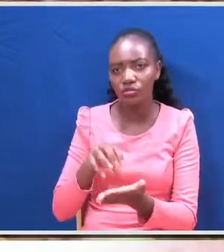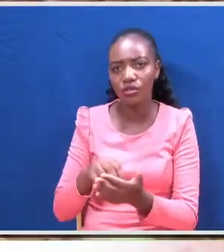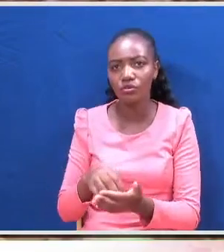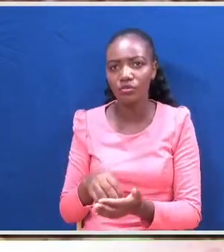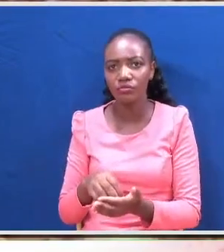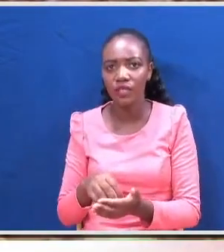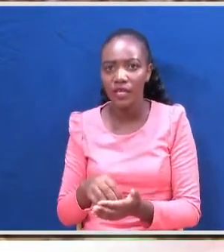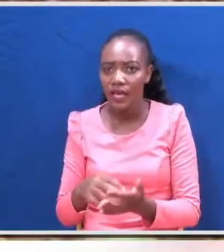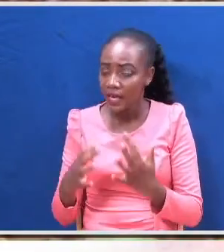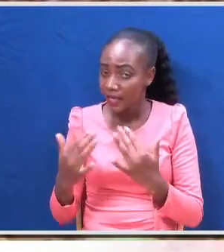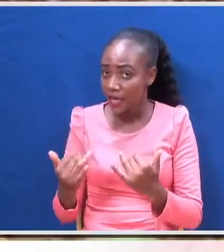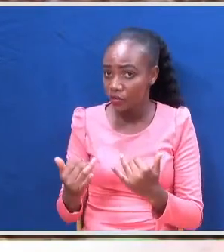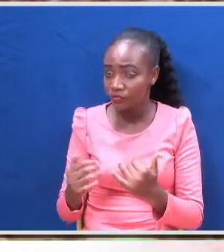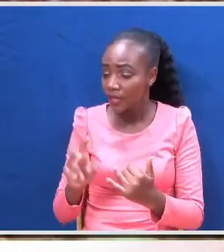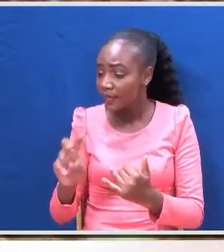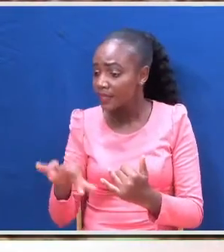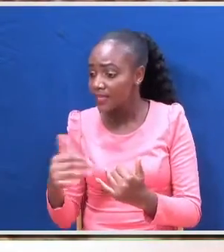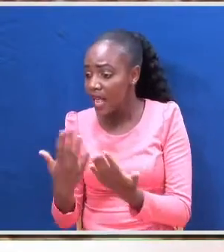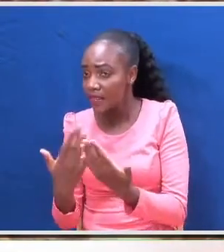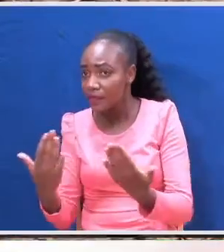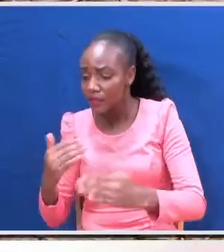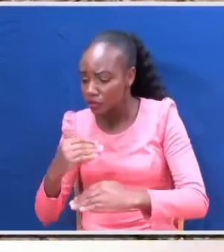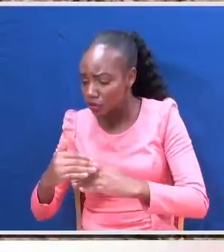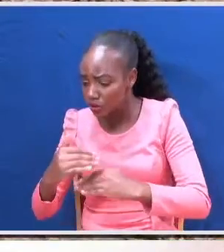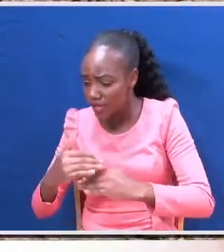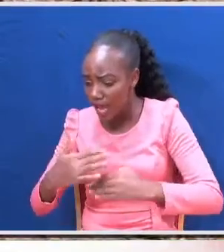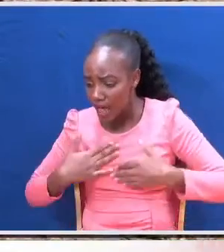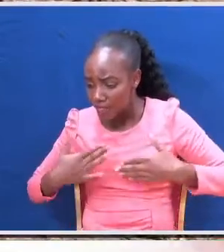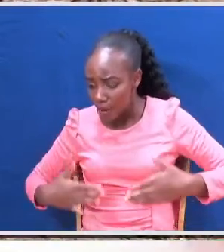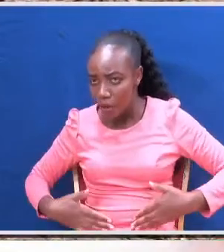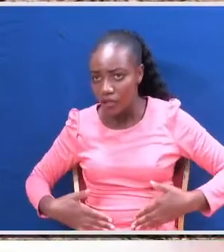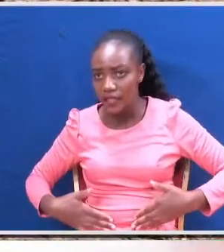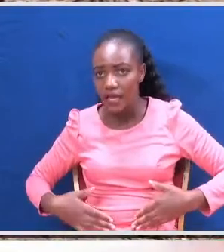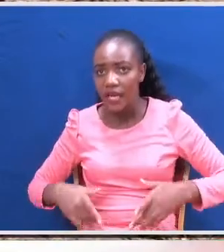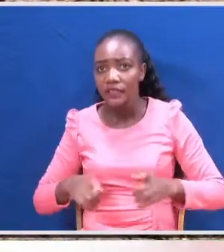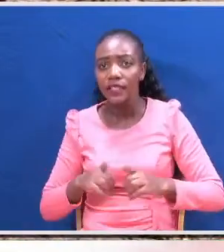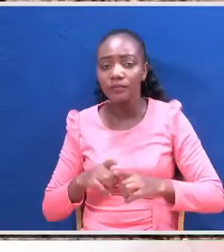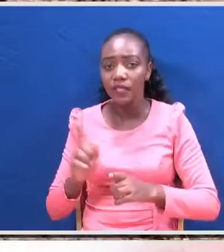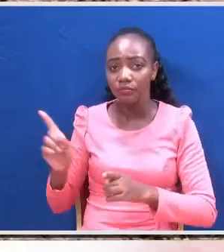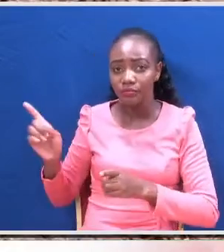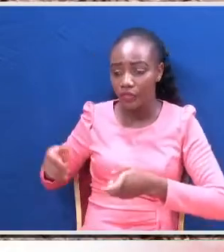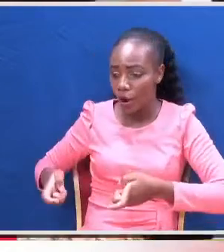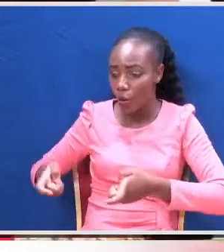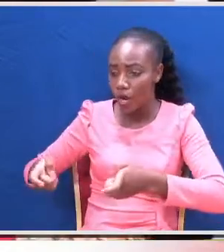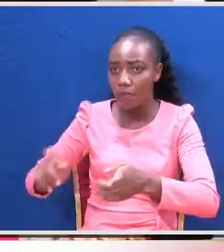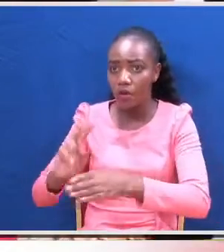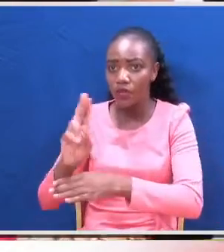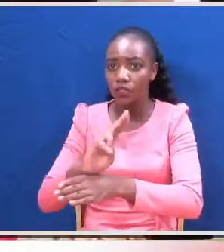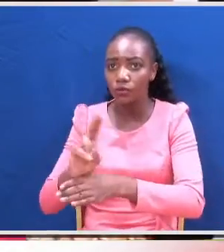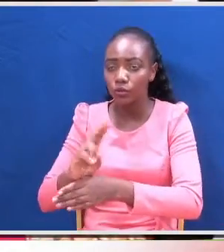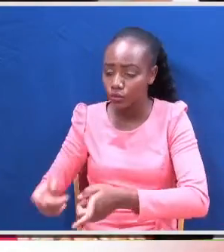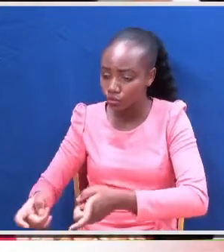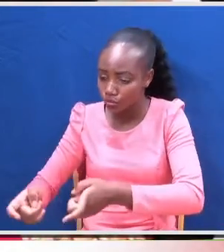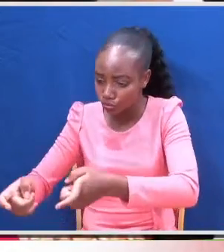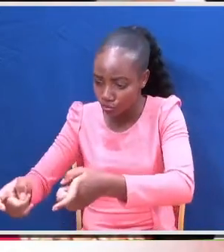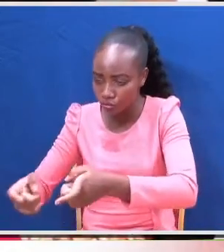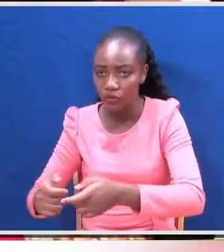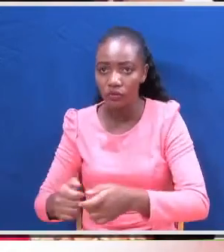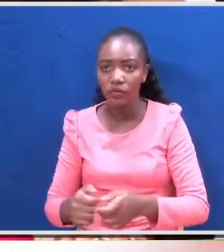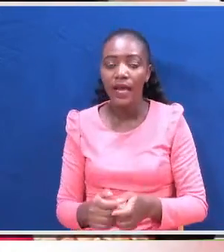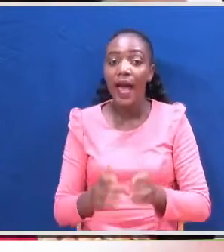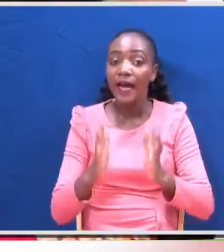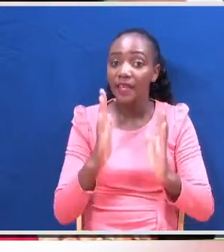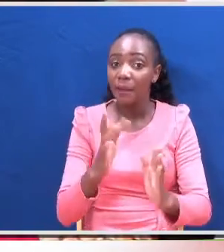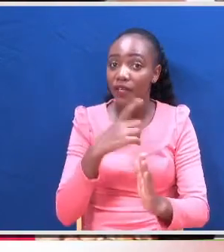aina cha nyundo kilipatikana kando ya mwili wake pamoja na toroli iliyotumika kumbeba. Atakayepatikana ni yeye mwenye kufanya